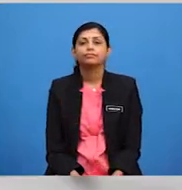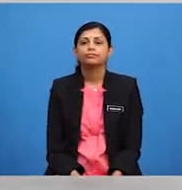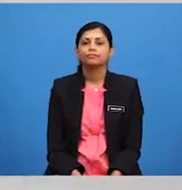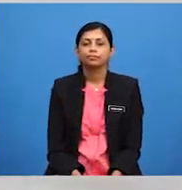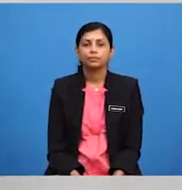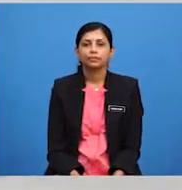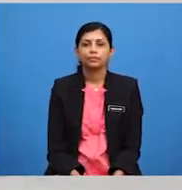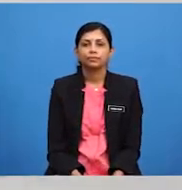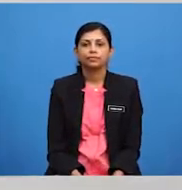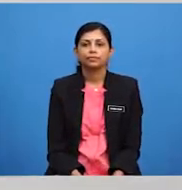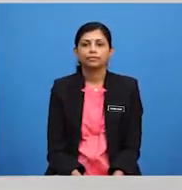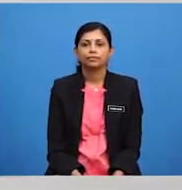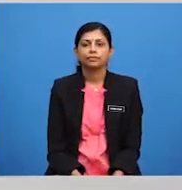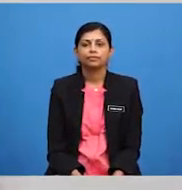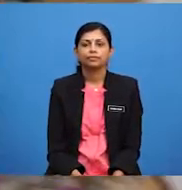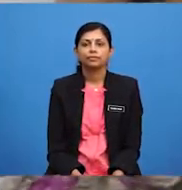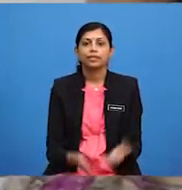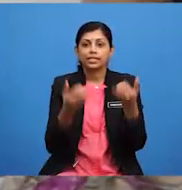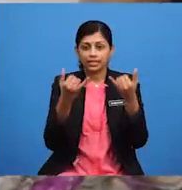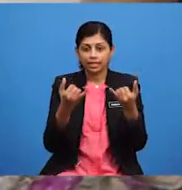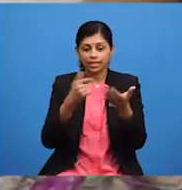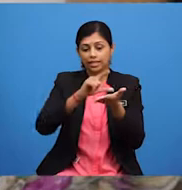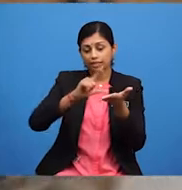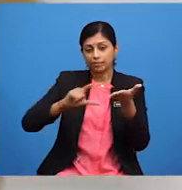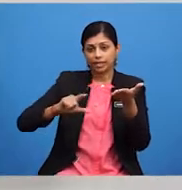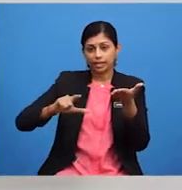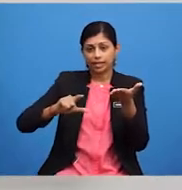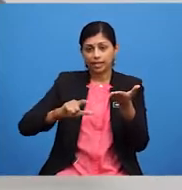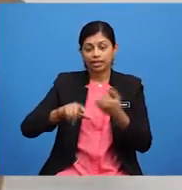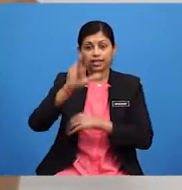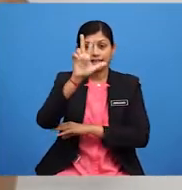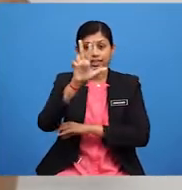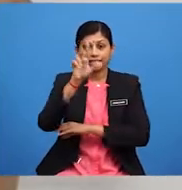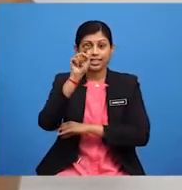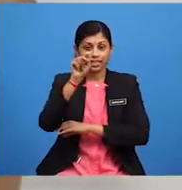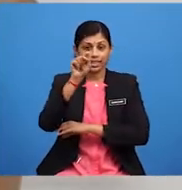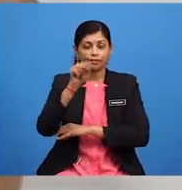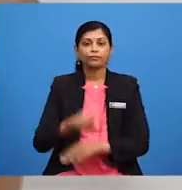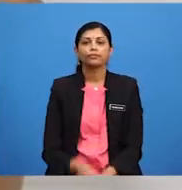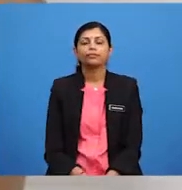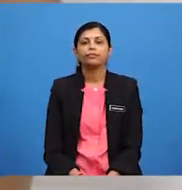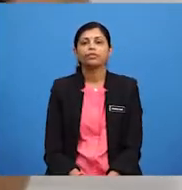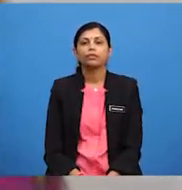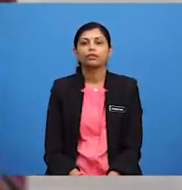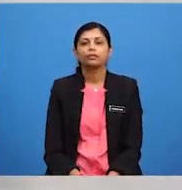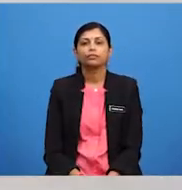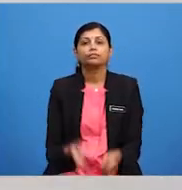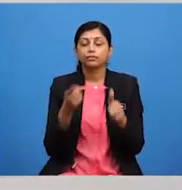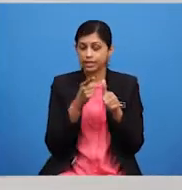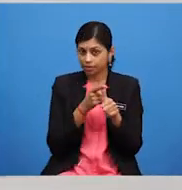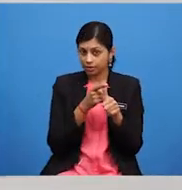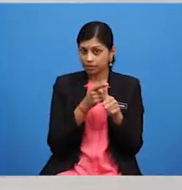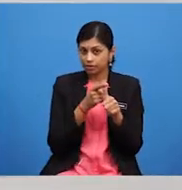Sekarang, cikgu akan tunjukkan cara melakar lakaran perspektif tiga titik. Langkah yang pertama,